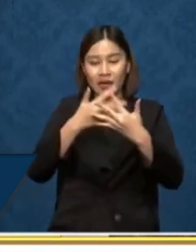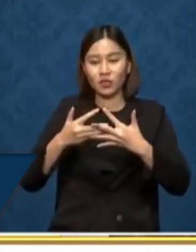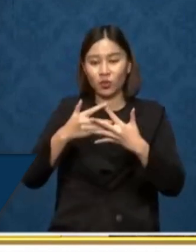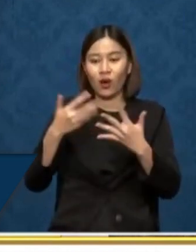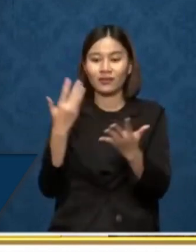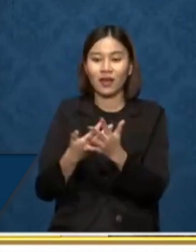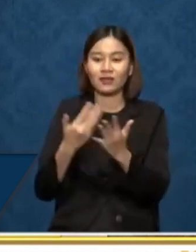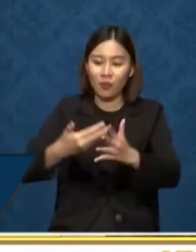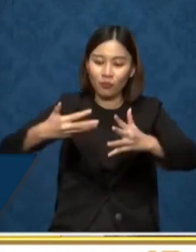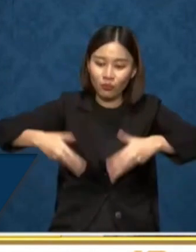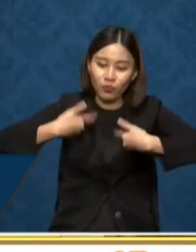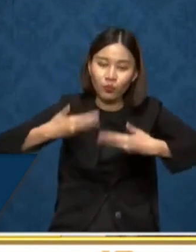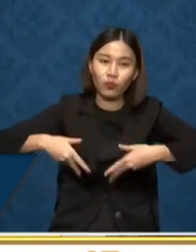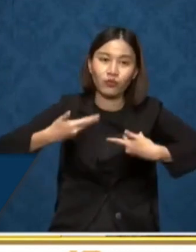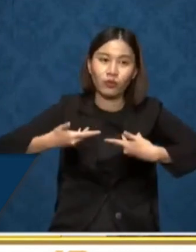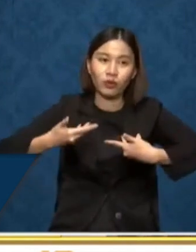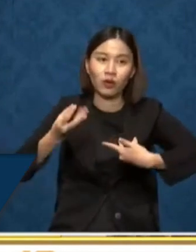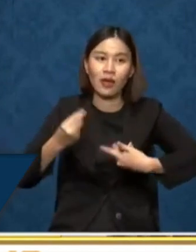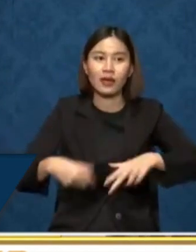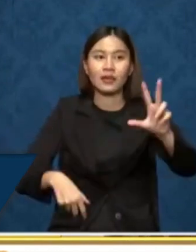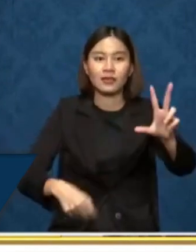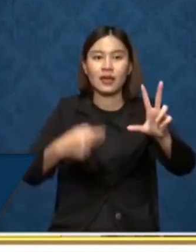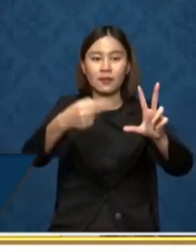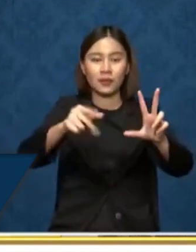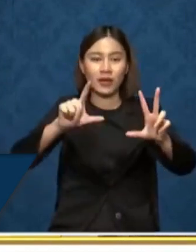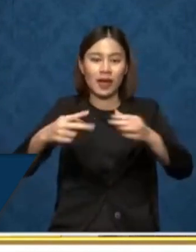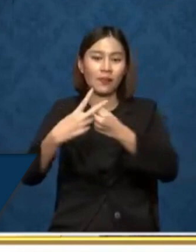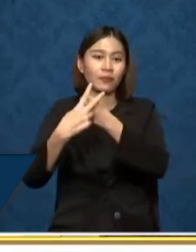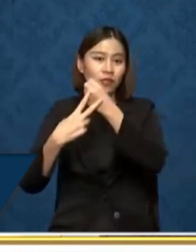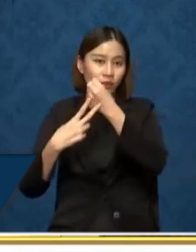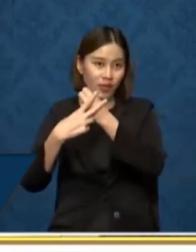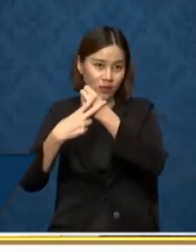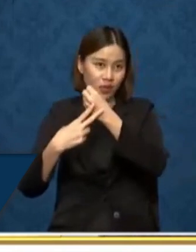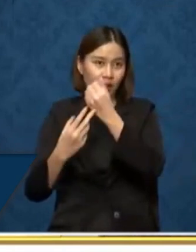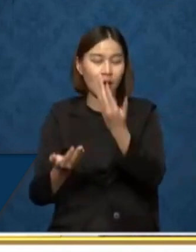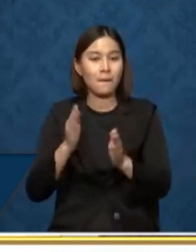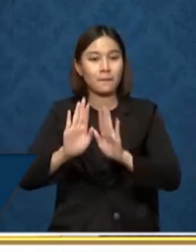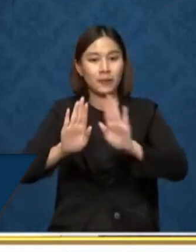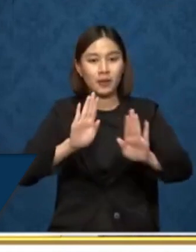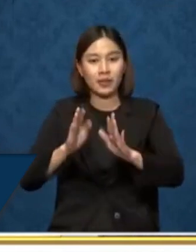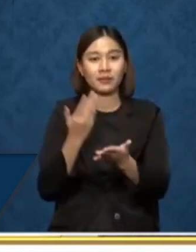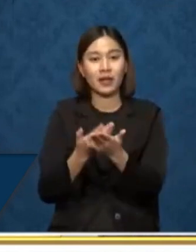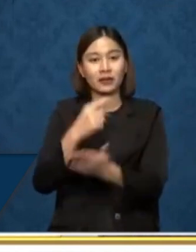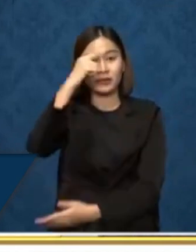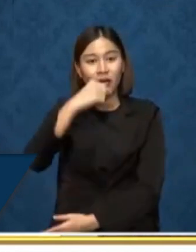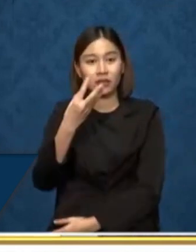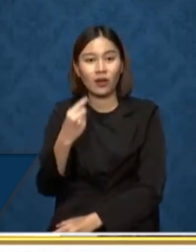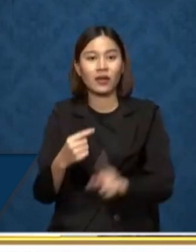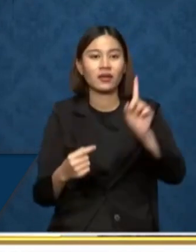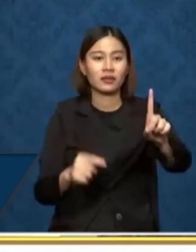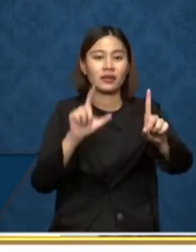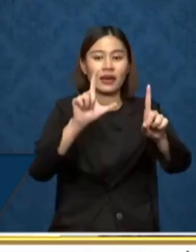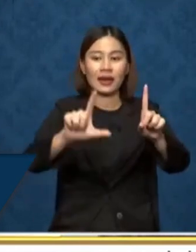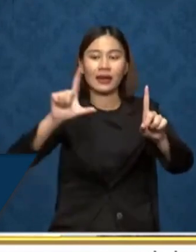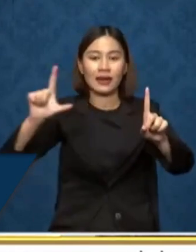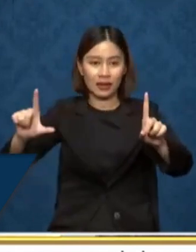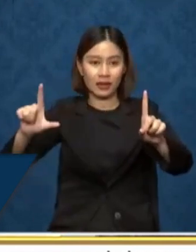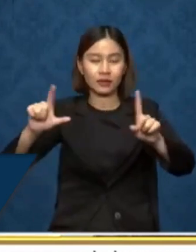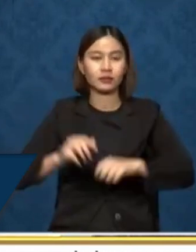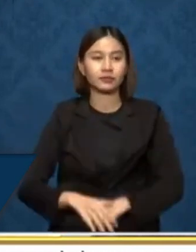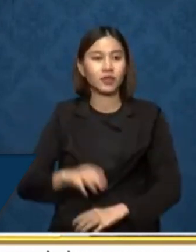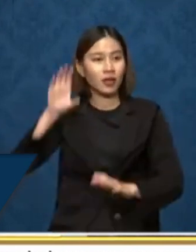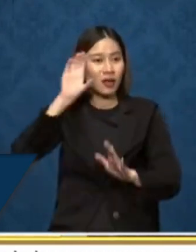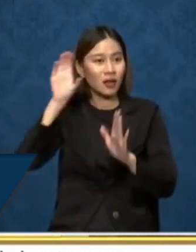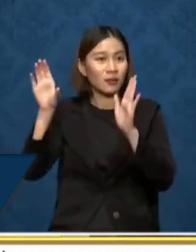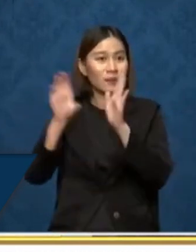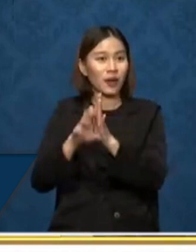วาดรายได้จากคาสิโนเนี่ยถึง 30,000 ล้านUS ดอลลาร์นะครับผมหรือถ้าเทียบเป็นมูลค่าเงินไทยเนี่ยคือ1ล้านล้านบาทนะครับจากสไลด์